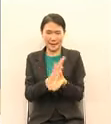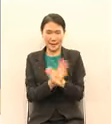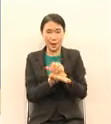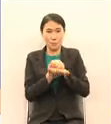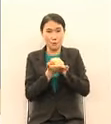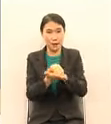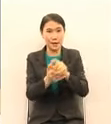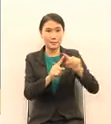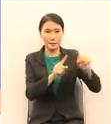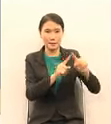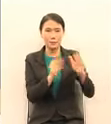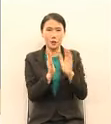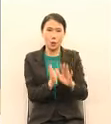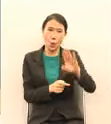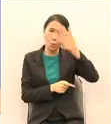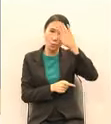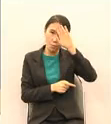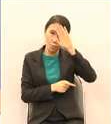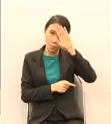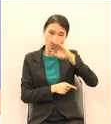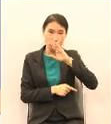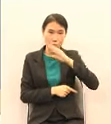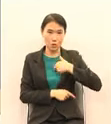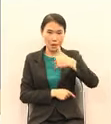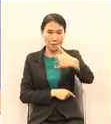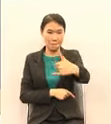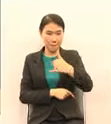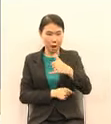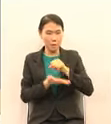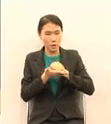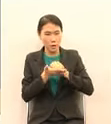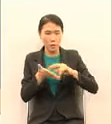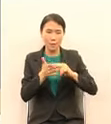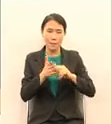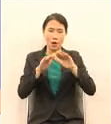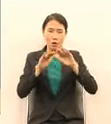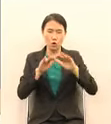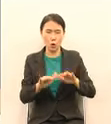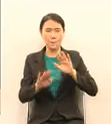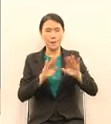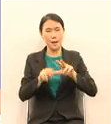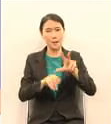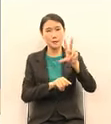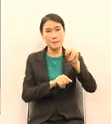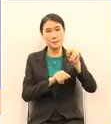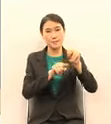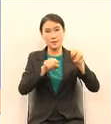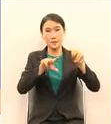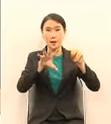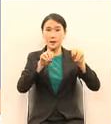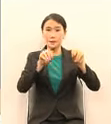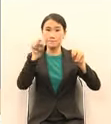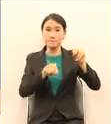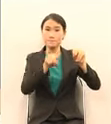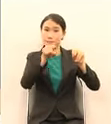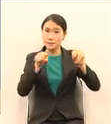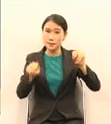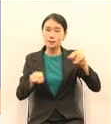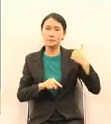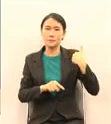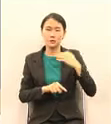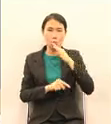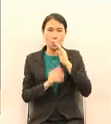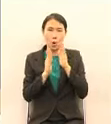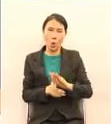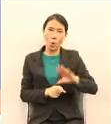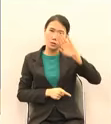ยก็มีผู้ป่วยที่มารับบริการในแต่ละโรงพยาบาลลดลงไปอย่างน้อย 30-50% นะครับคนที่เป็